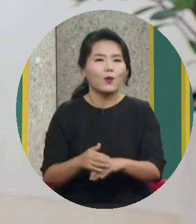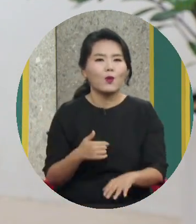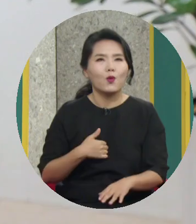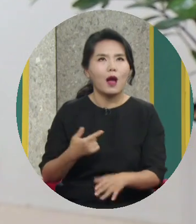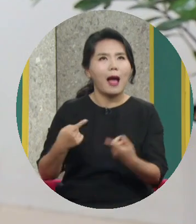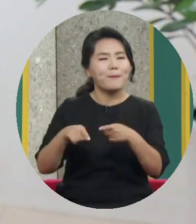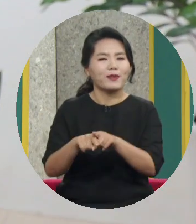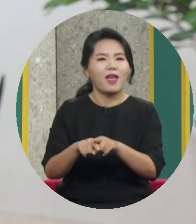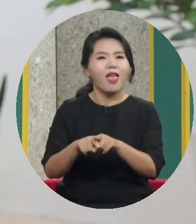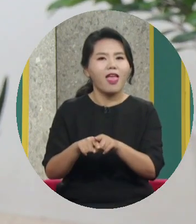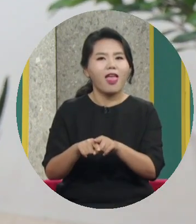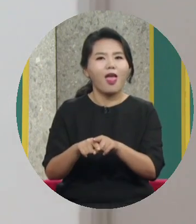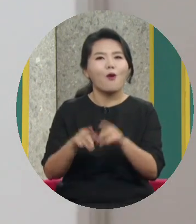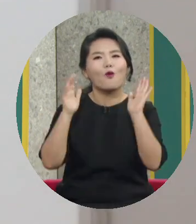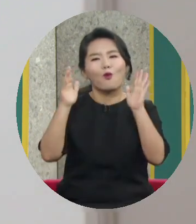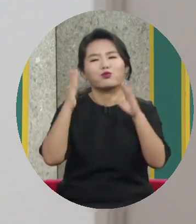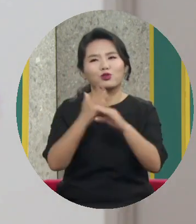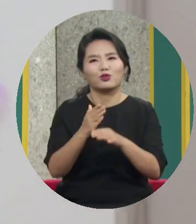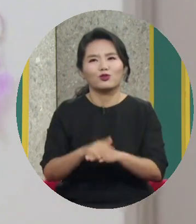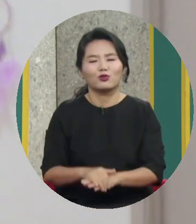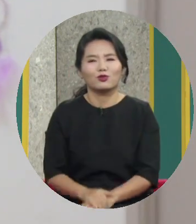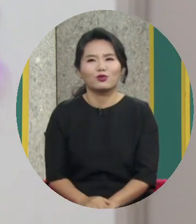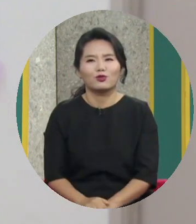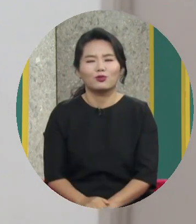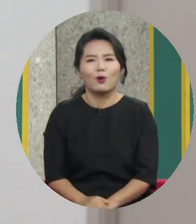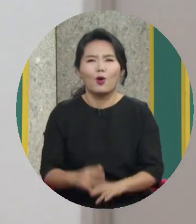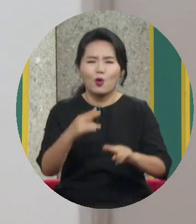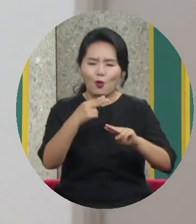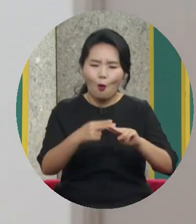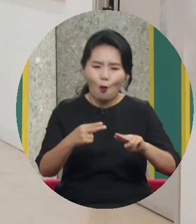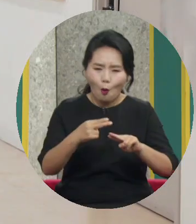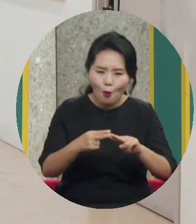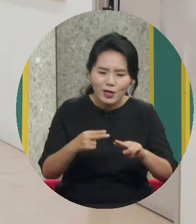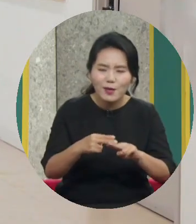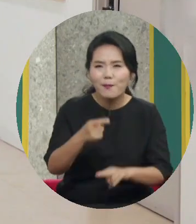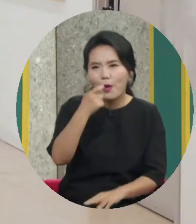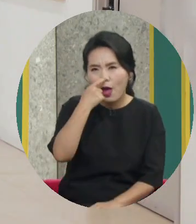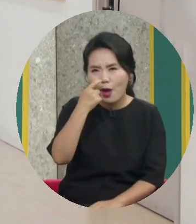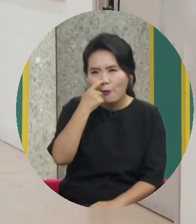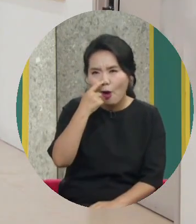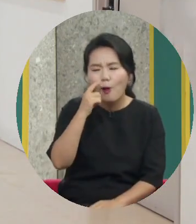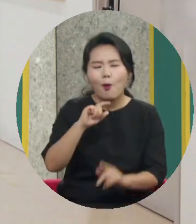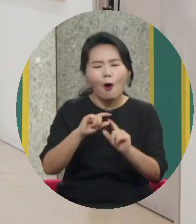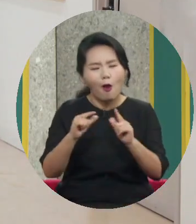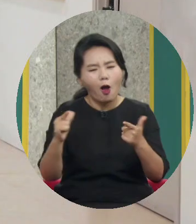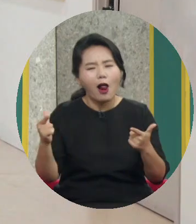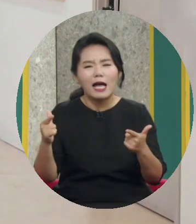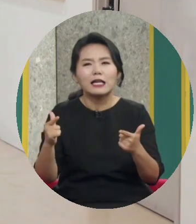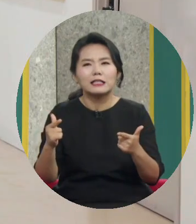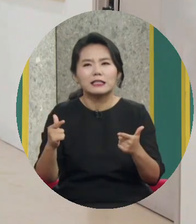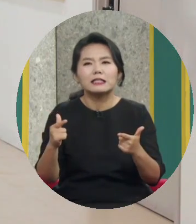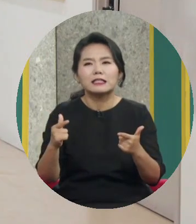재미있는 놀이도 하고 효정이가 좋아하는 요리 수업까지 있어서 방학 동안에도 빠진 적이 없습니다.